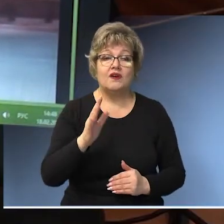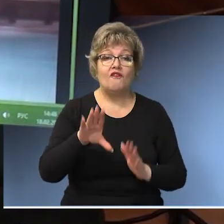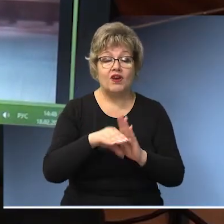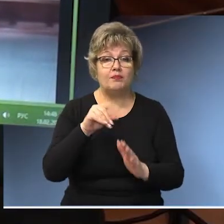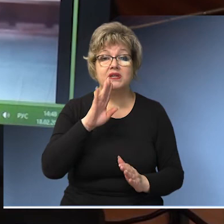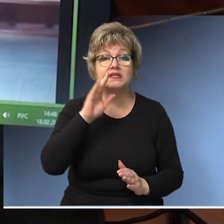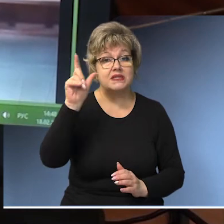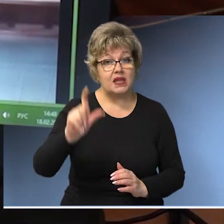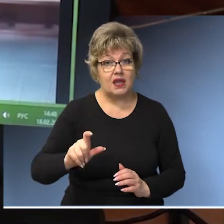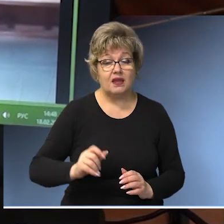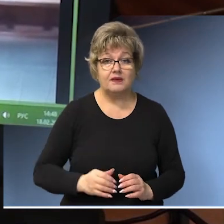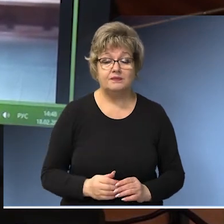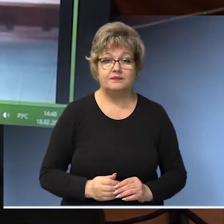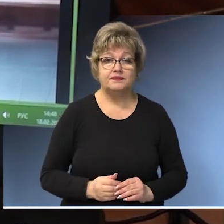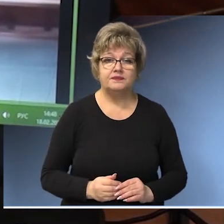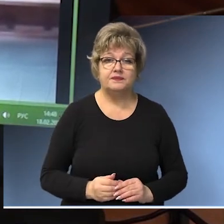ней.